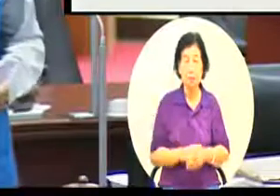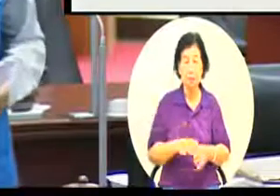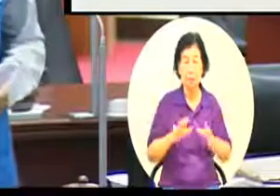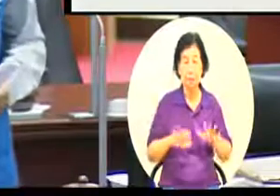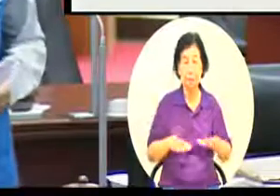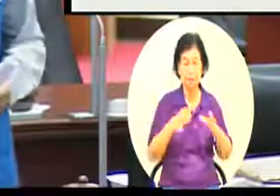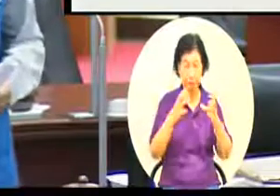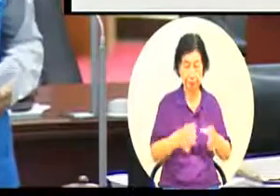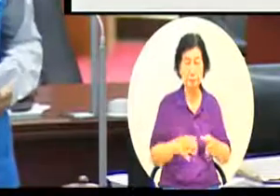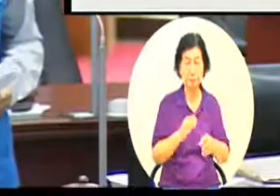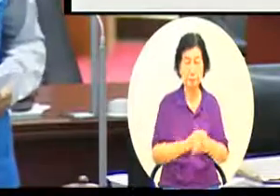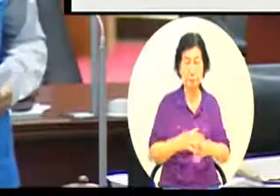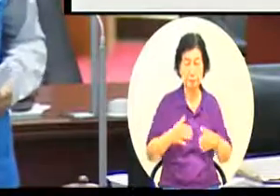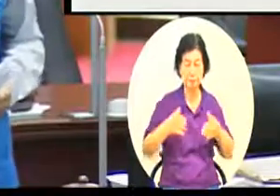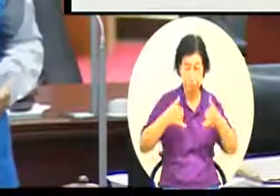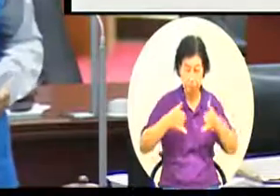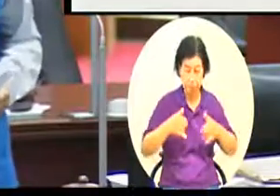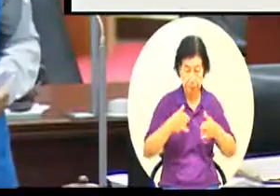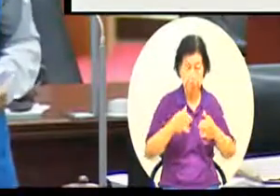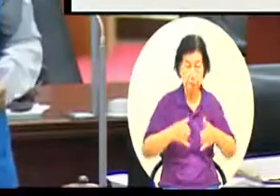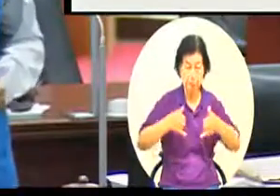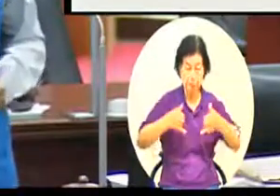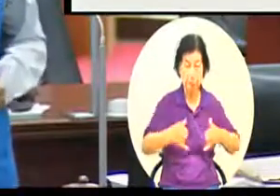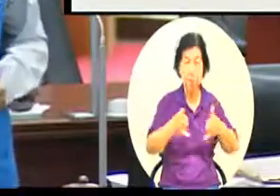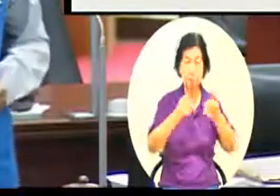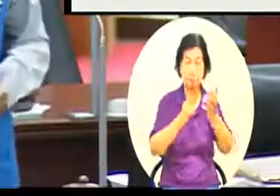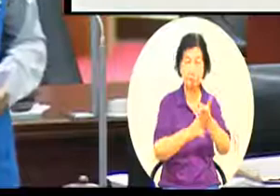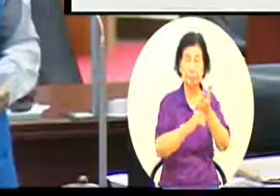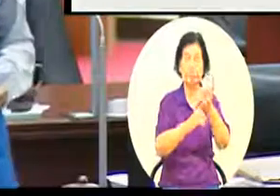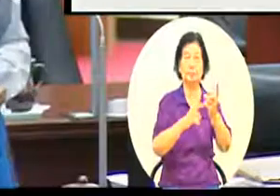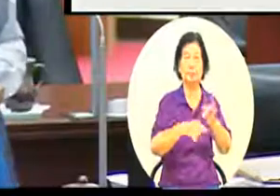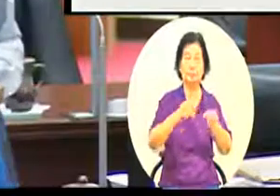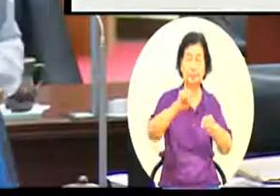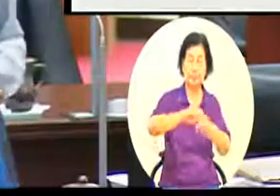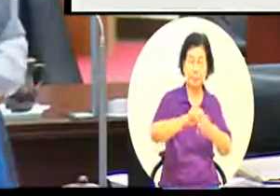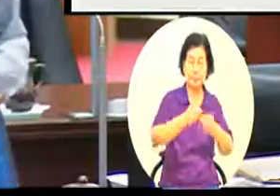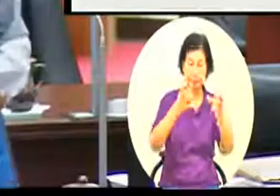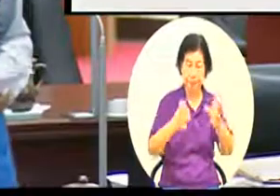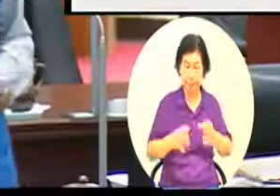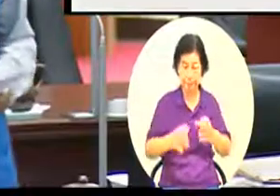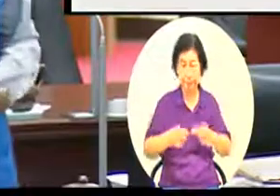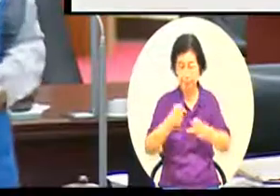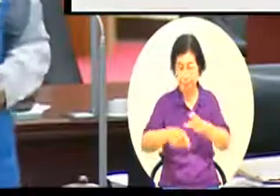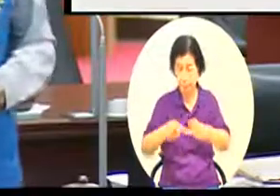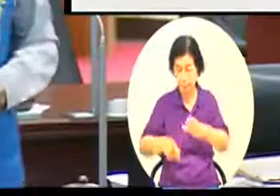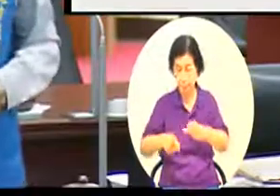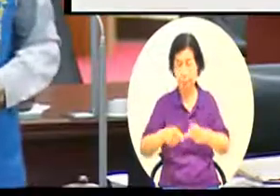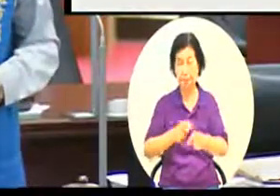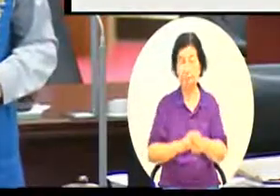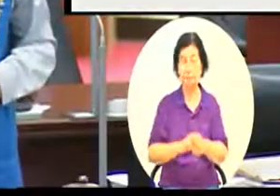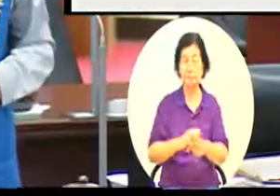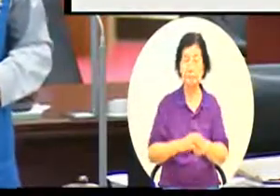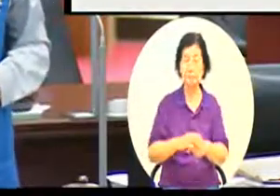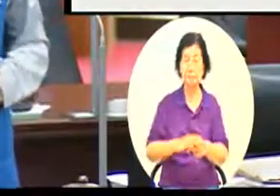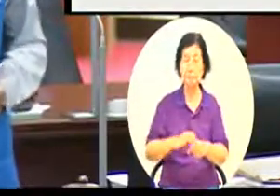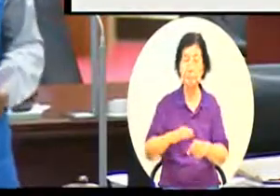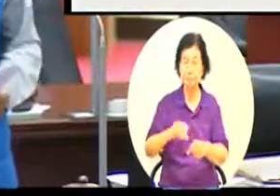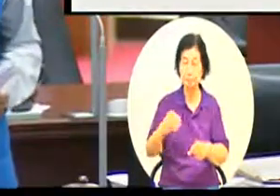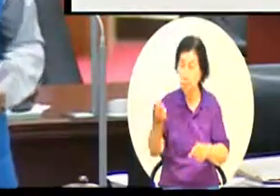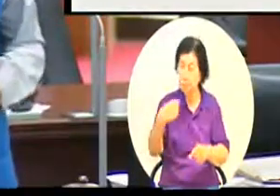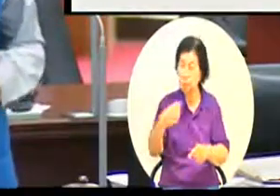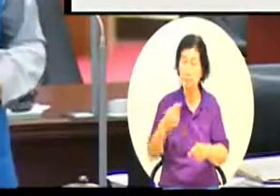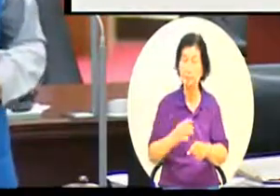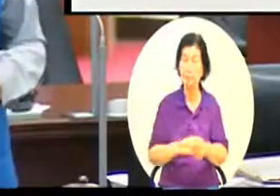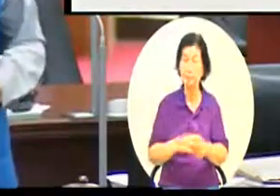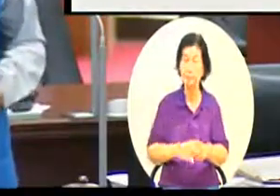啊哈。北高雄这市民朋友最关心也是台积电。有要来陆科才设厂有无吼？ 带